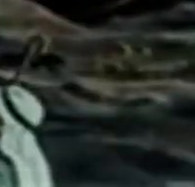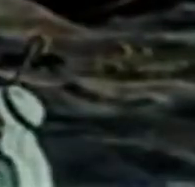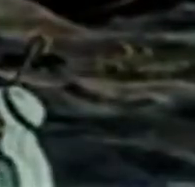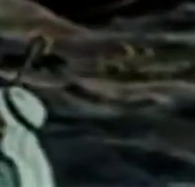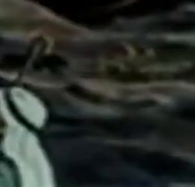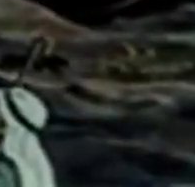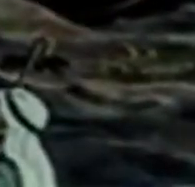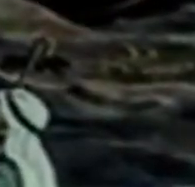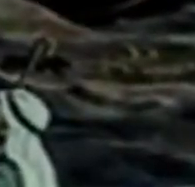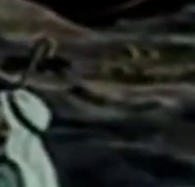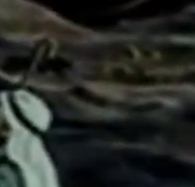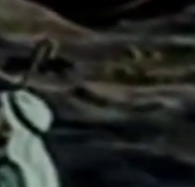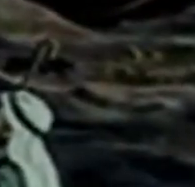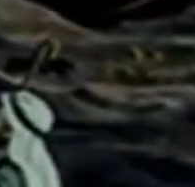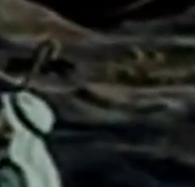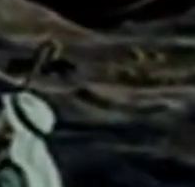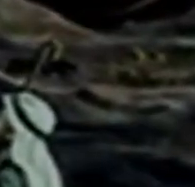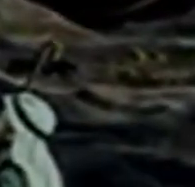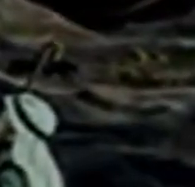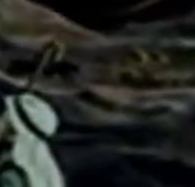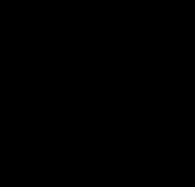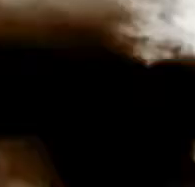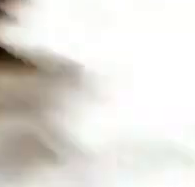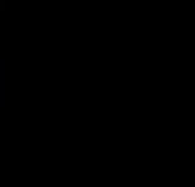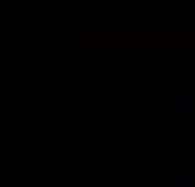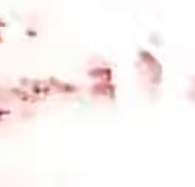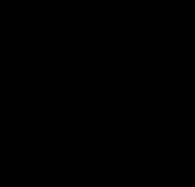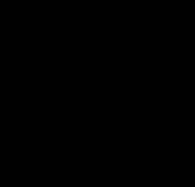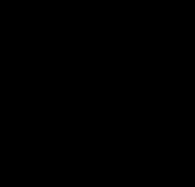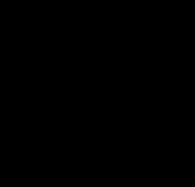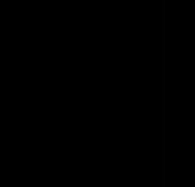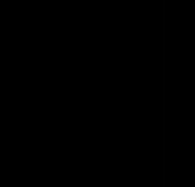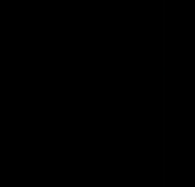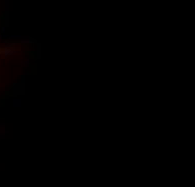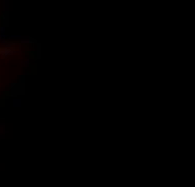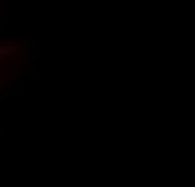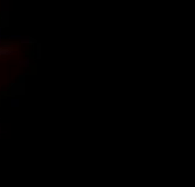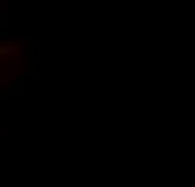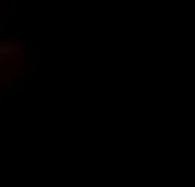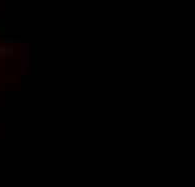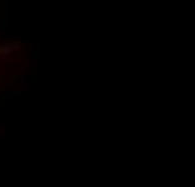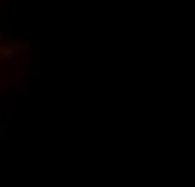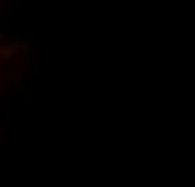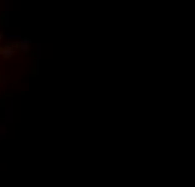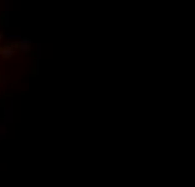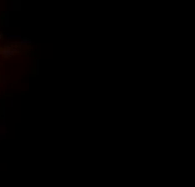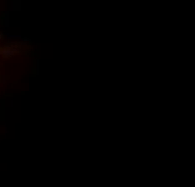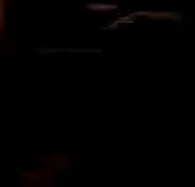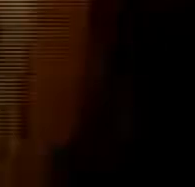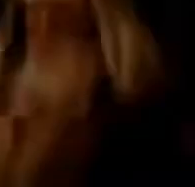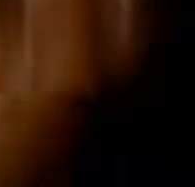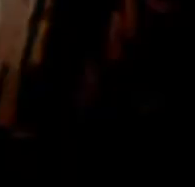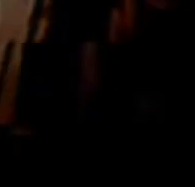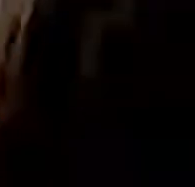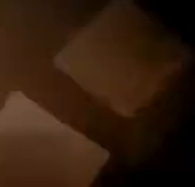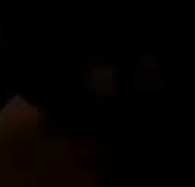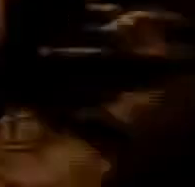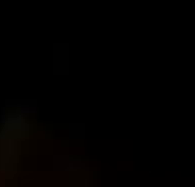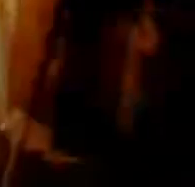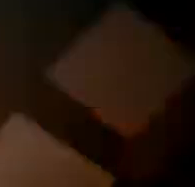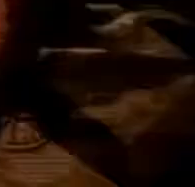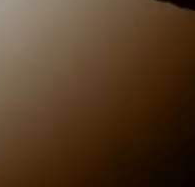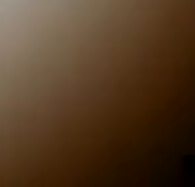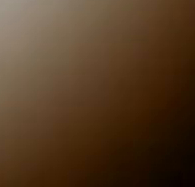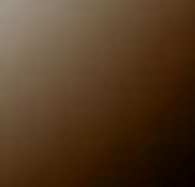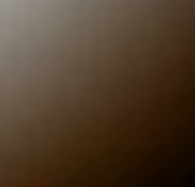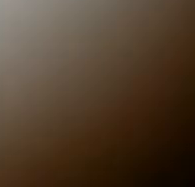ya kumkomboa mwanadamu. Abraham, watoto wake, walipokea ahadi tunawaona. Wana